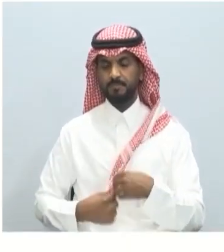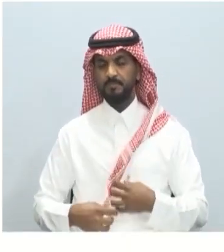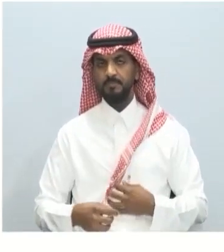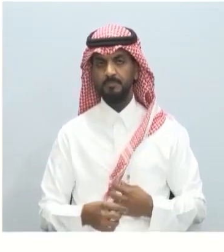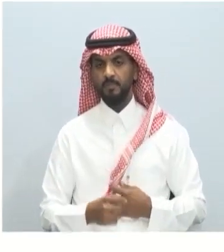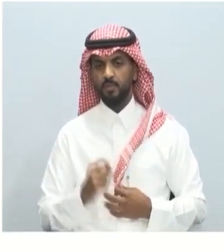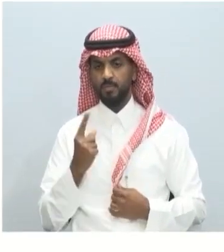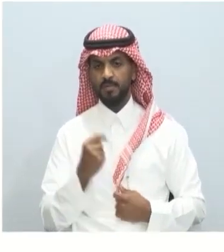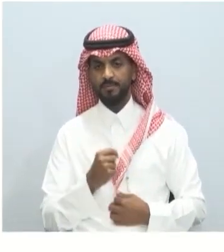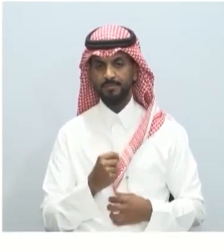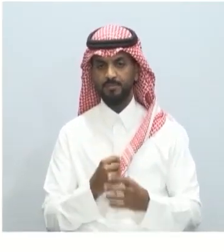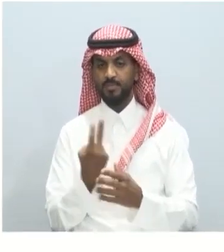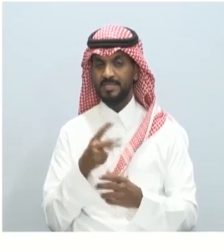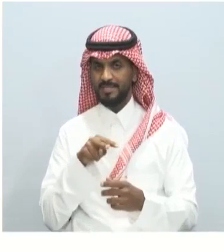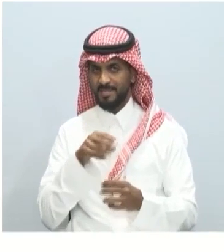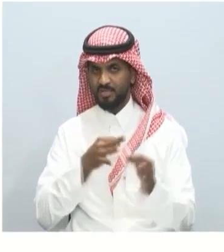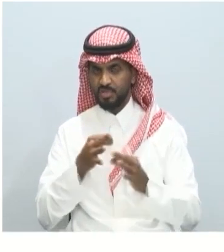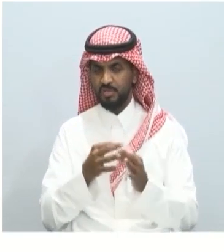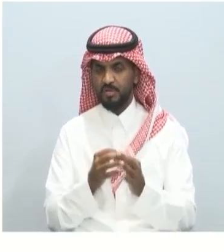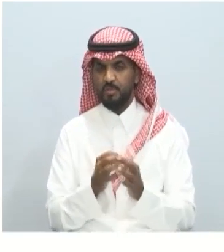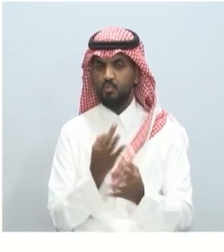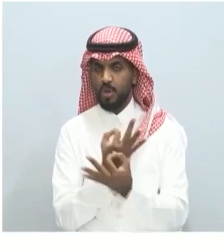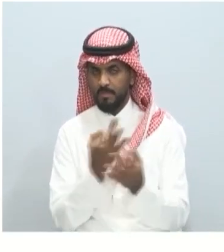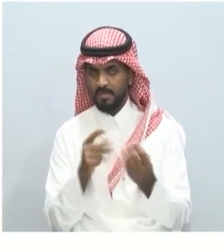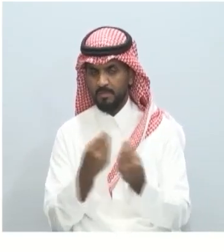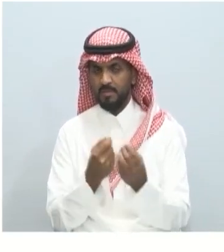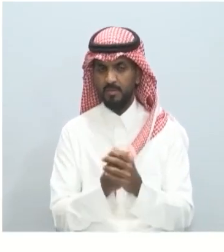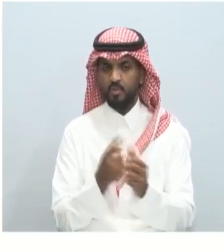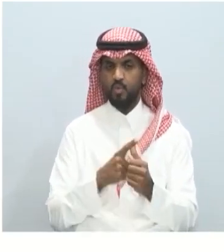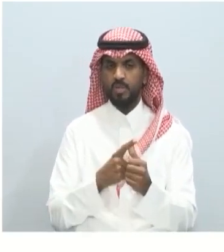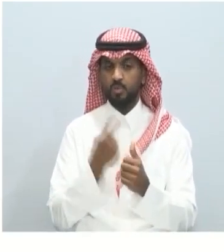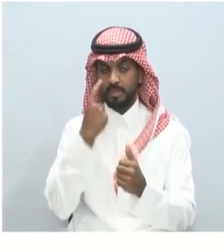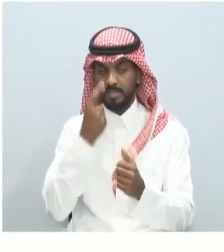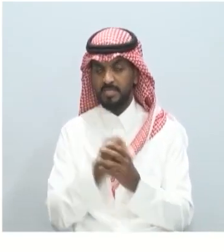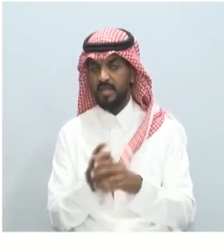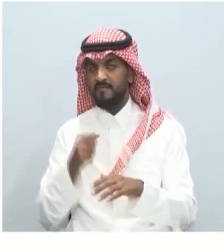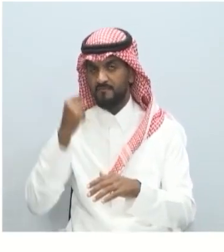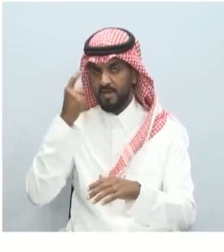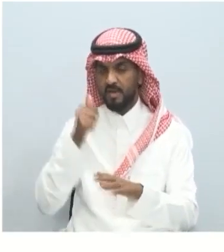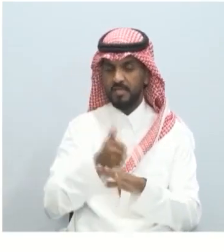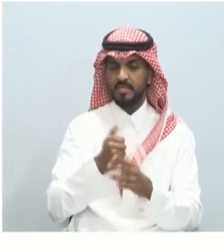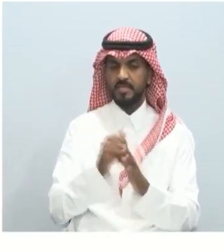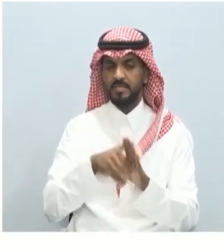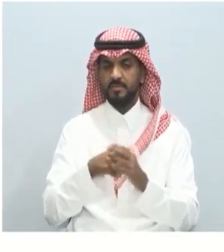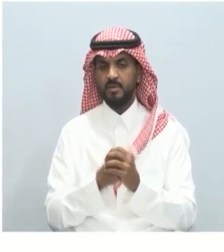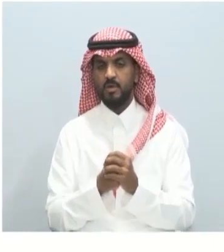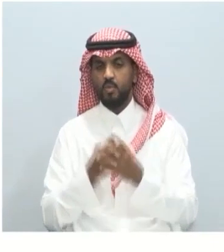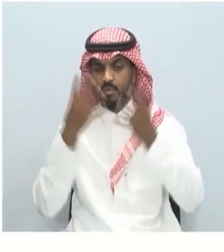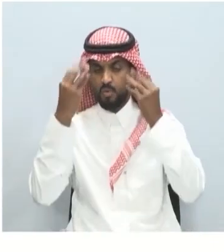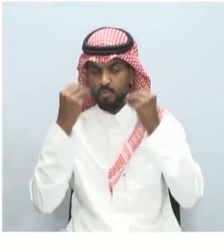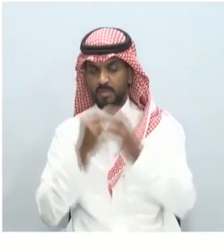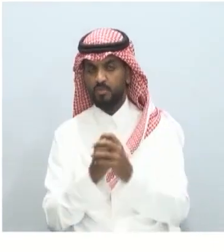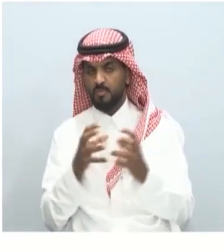مثلا احسنتم ه استراتيجيتين مكملتان لبعضهما فالاولى تقوم على التركيز على افكار النص الرئيسه والمعلومات